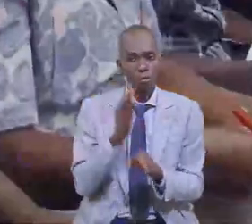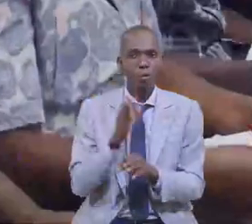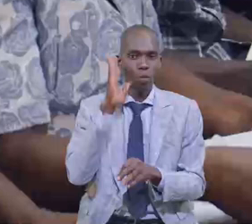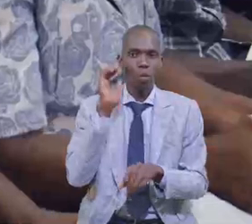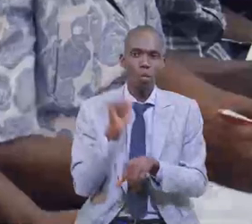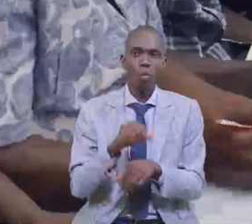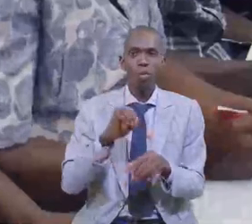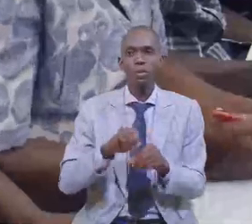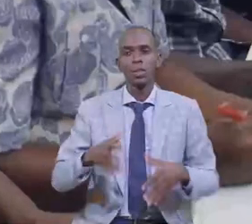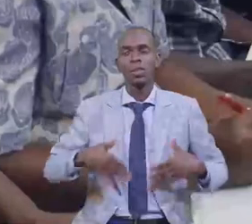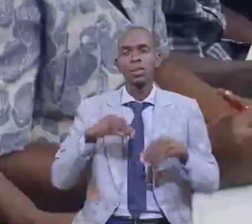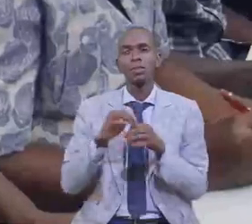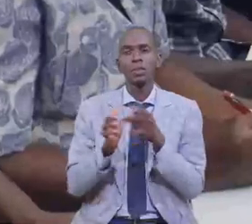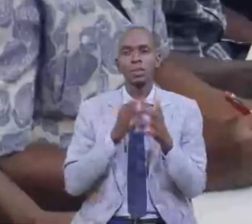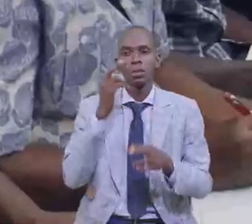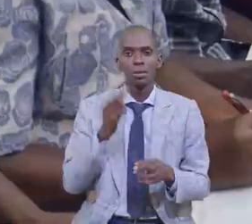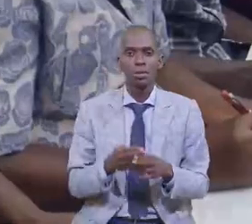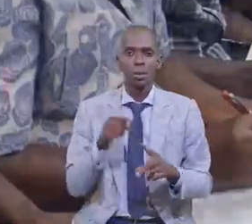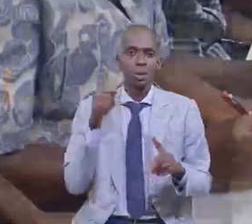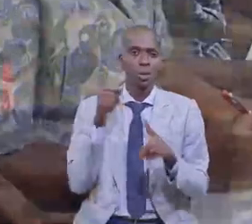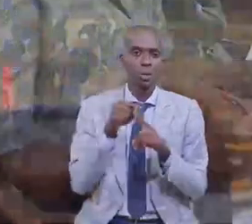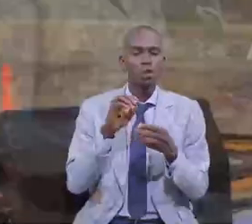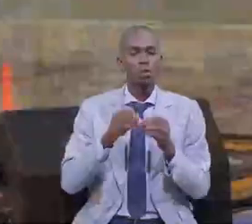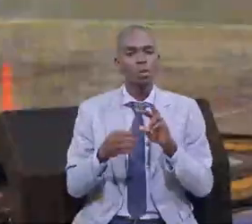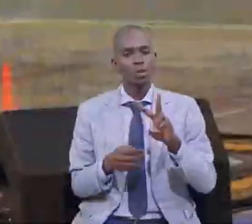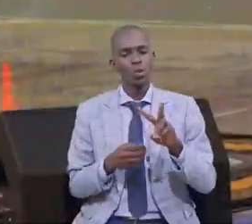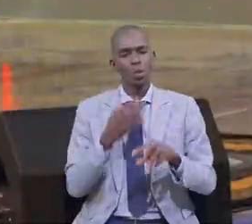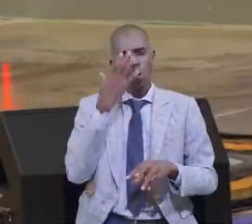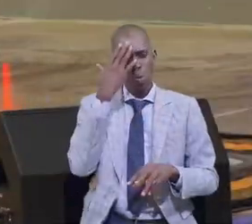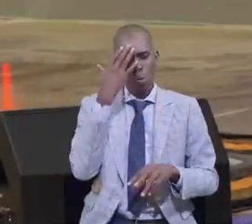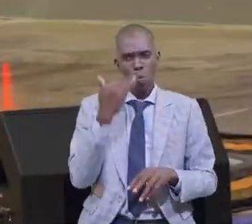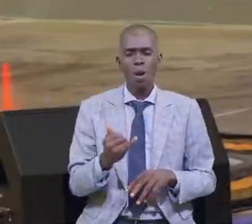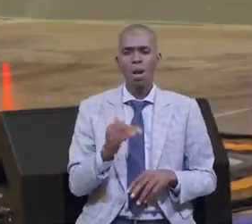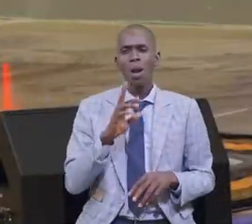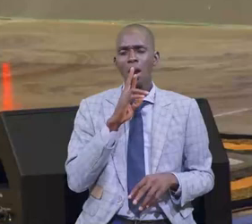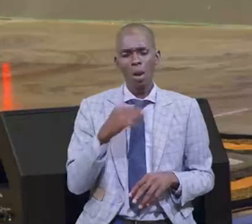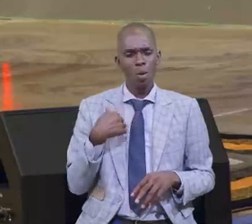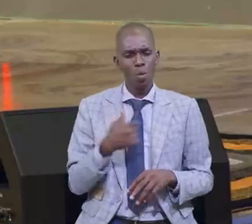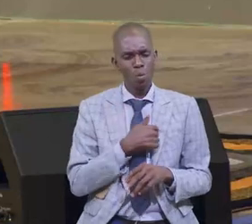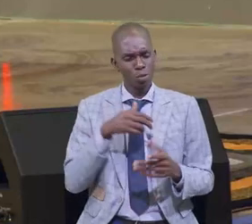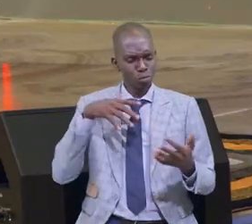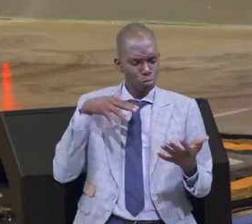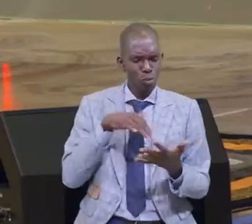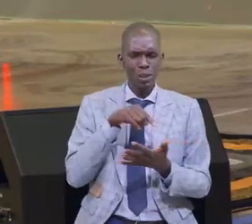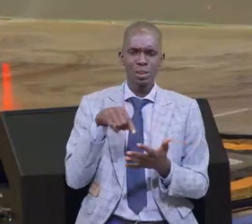votre vie. Deuxième point maintenant. Pourquoi étudions-nous ceci? Est-ce que